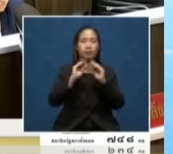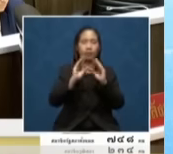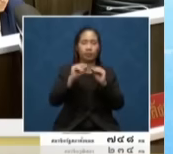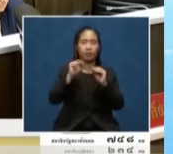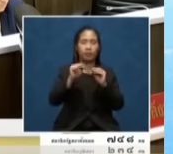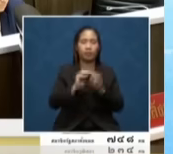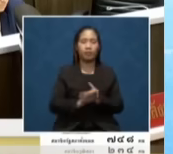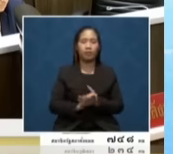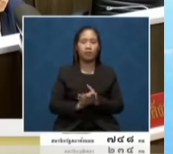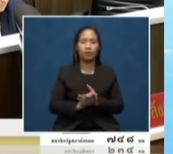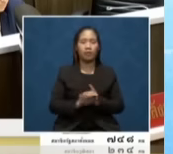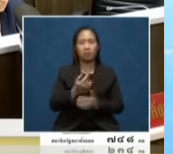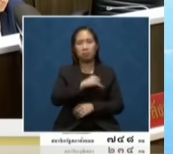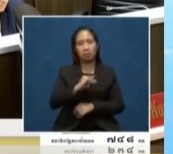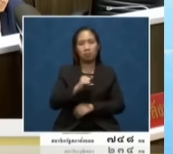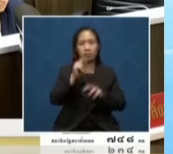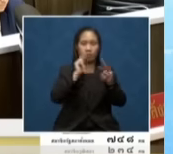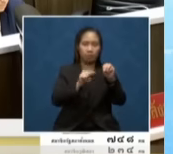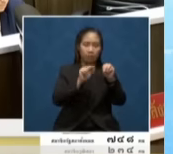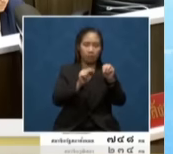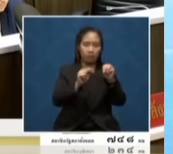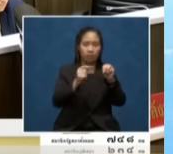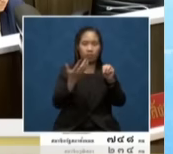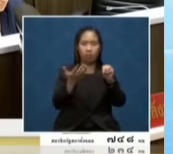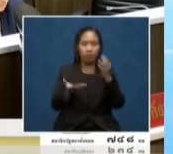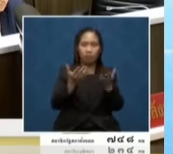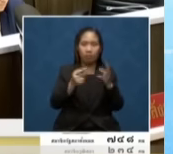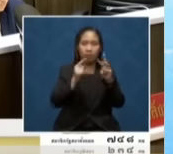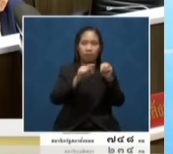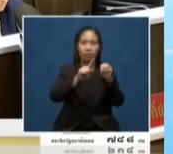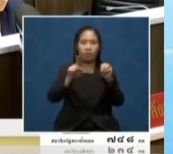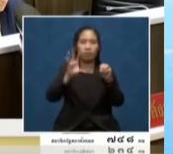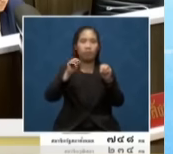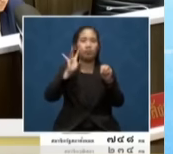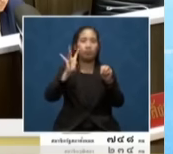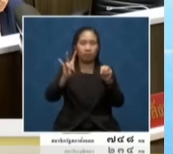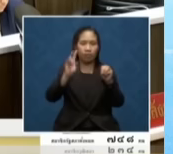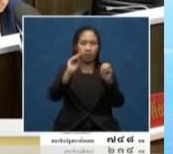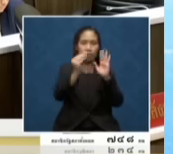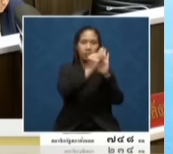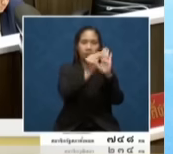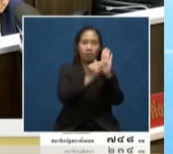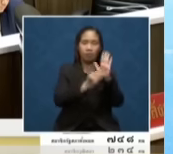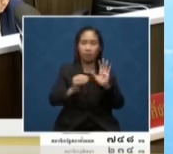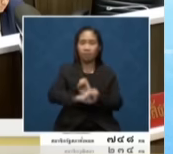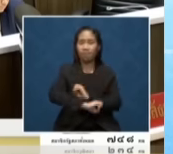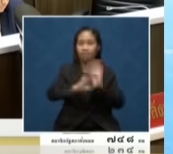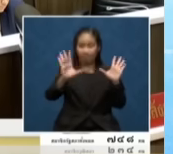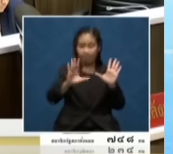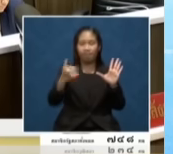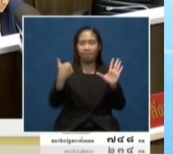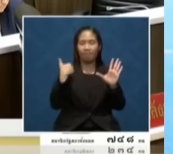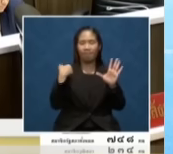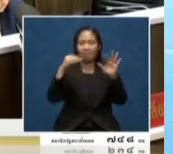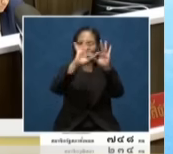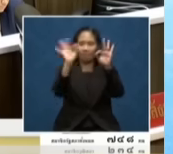โหใครเป็นชนะอ่ะฝ่ายค้านชนะนี่ก็สุดท้ายก็ยุบสภาอยู่ดีต้องไปดึงเพิ่มมาแล้วจะดึงใครได้เป็นน้ำเป็น